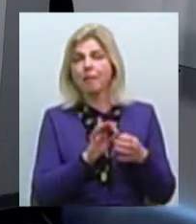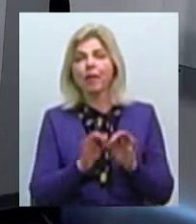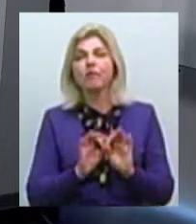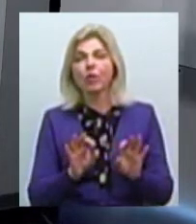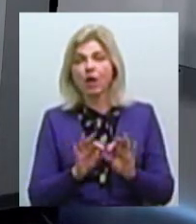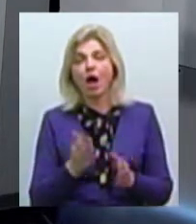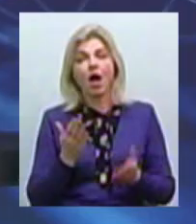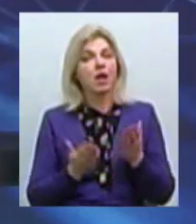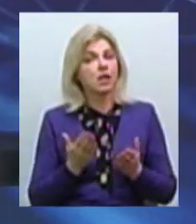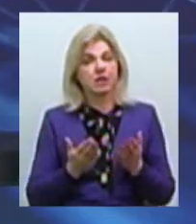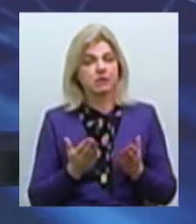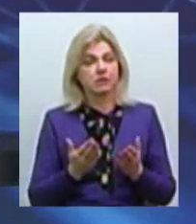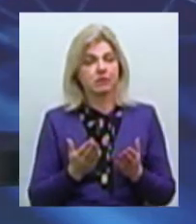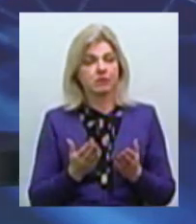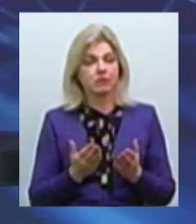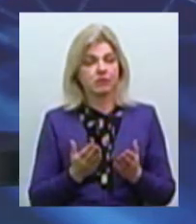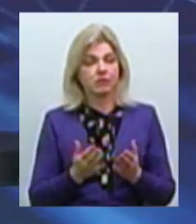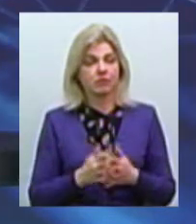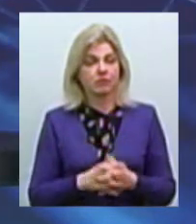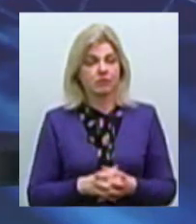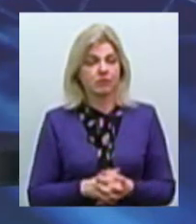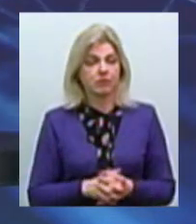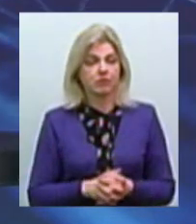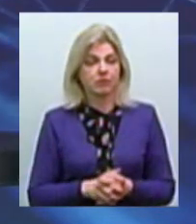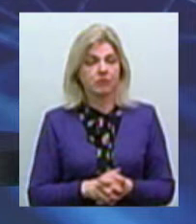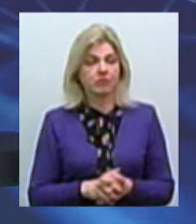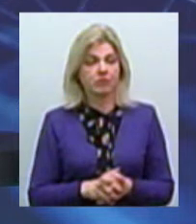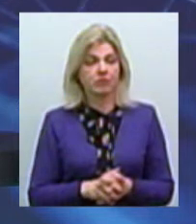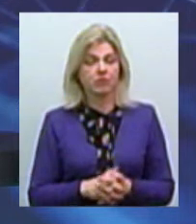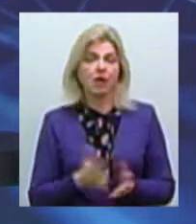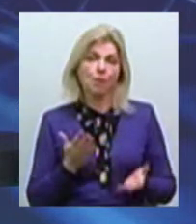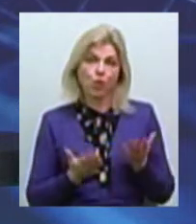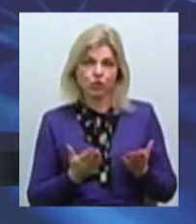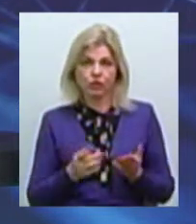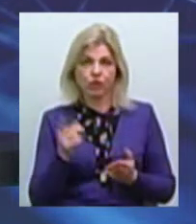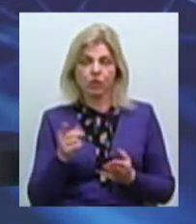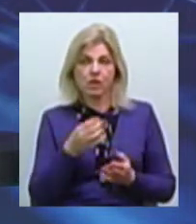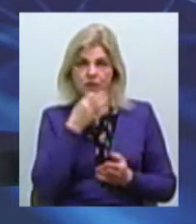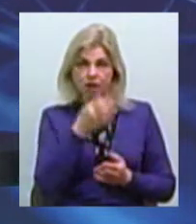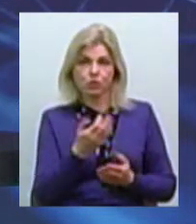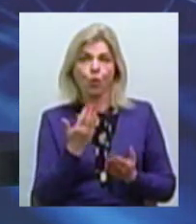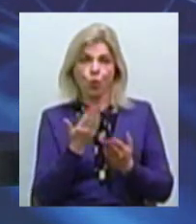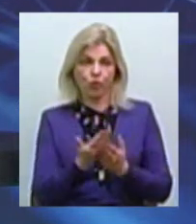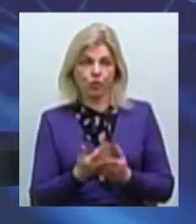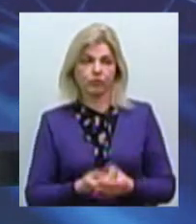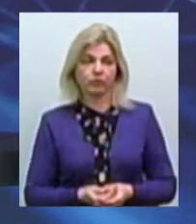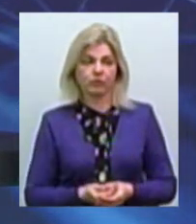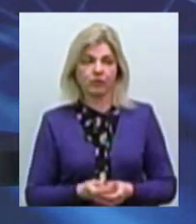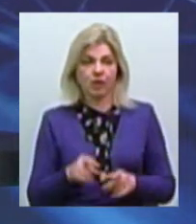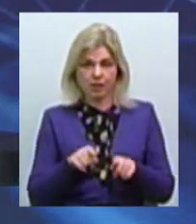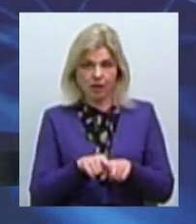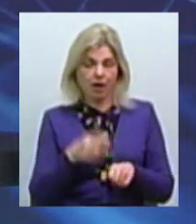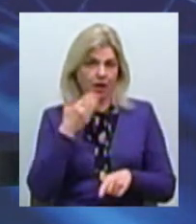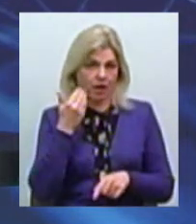не и начинаешь машины вован и скажите а то ты так легко